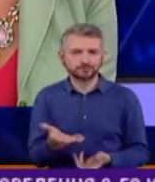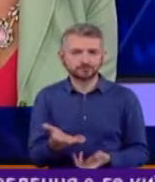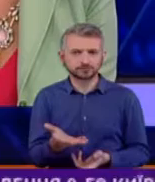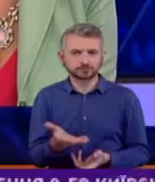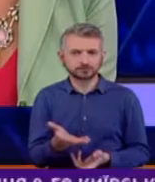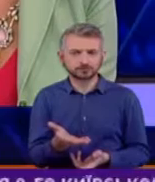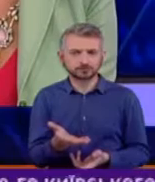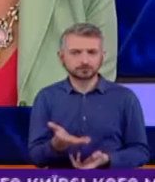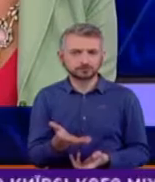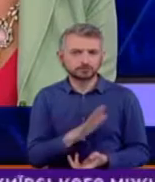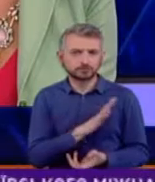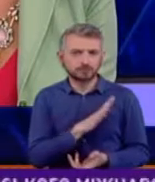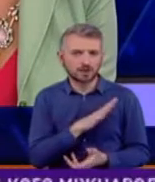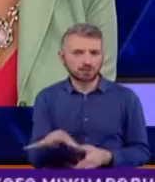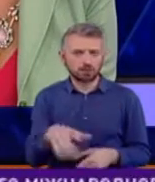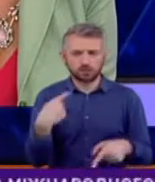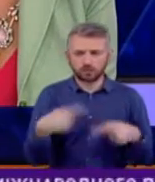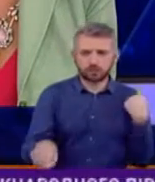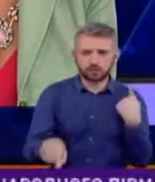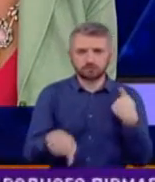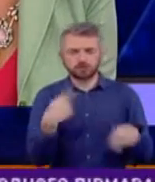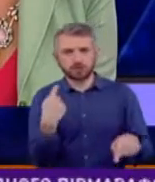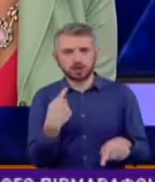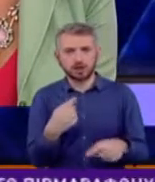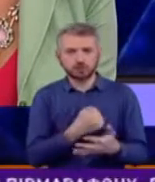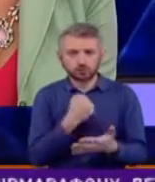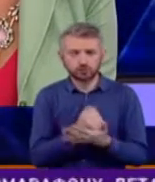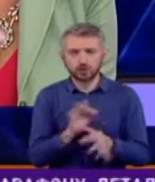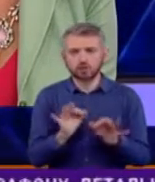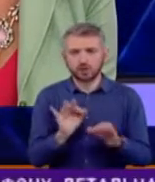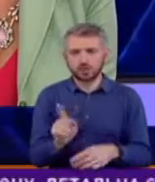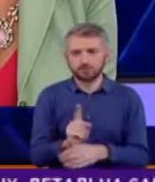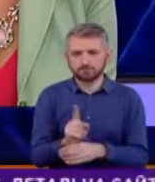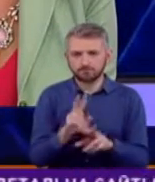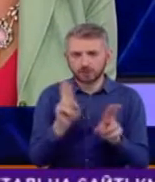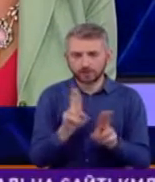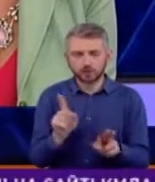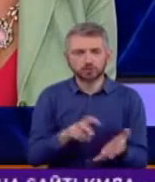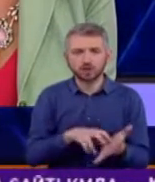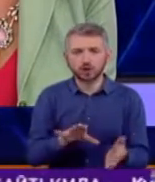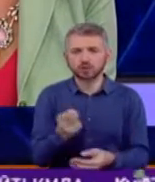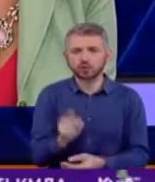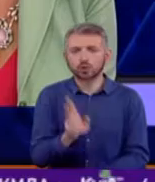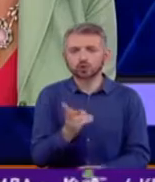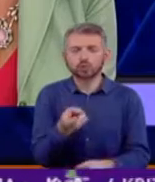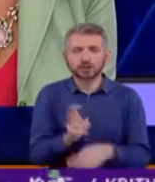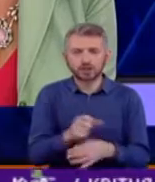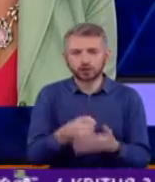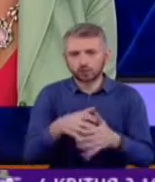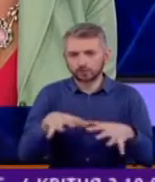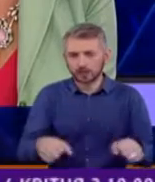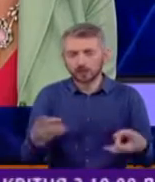одного крайності до іншої. І вставляєте нормальні правила, щоб ми не боялися того, хто прийде до влади. Ось це зараз треба